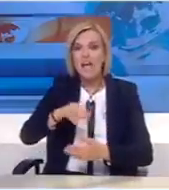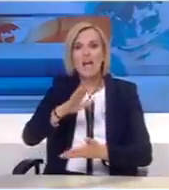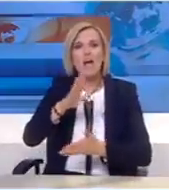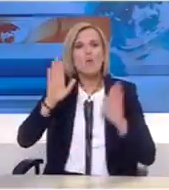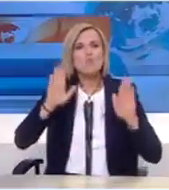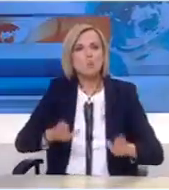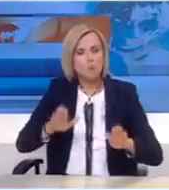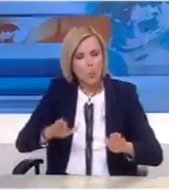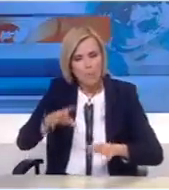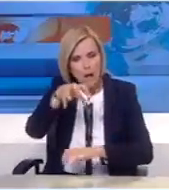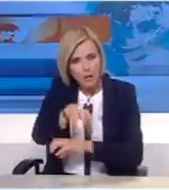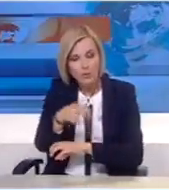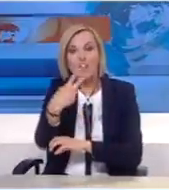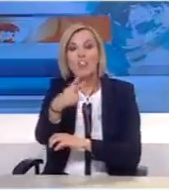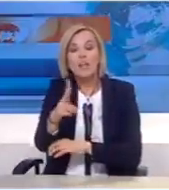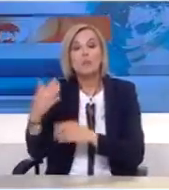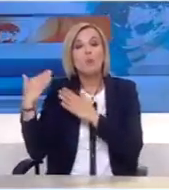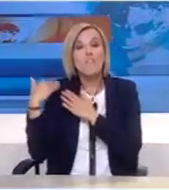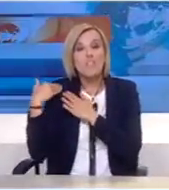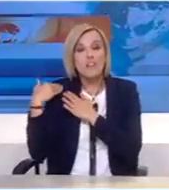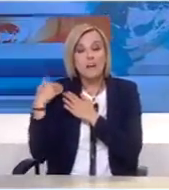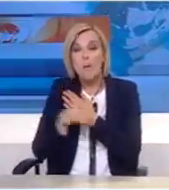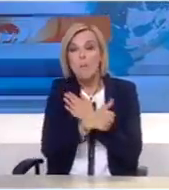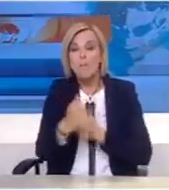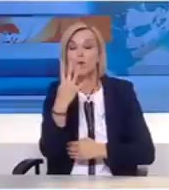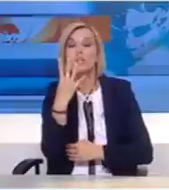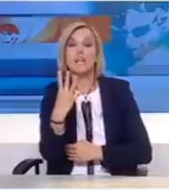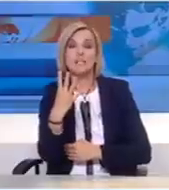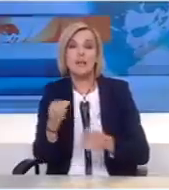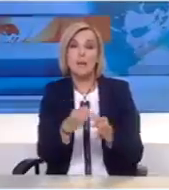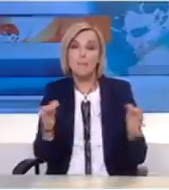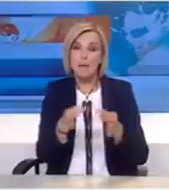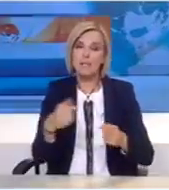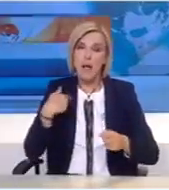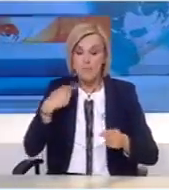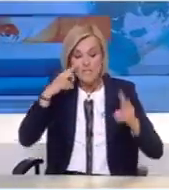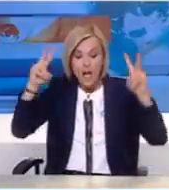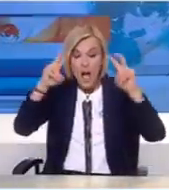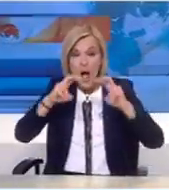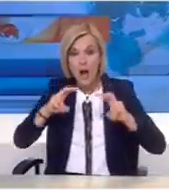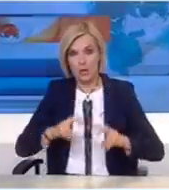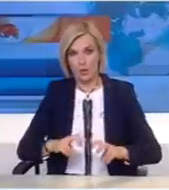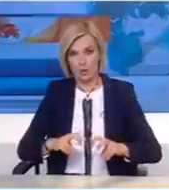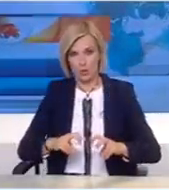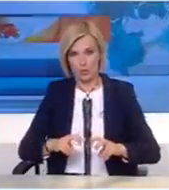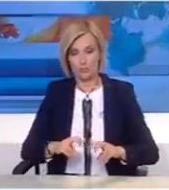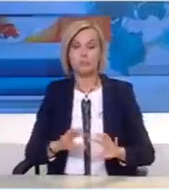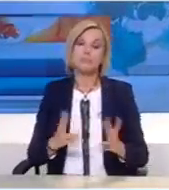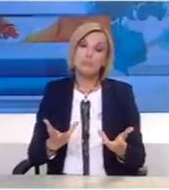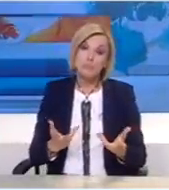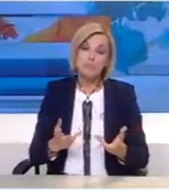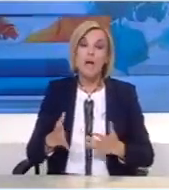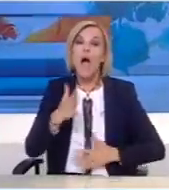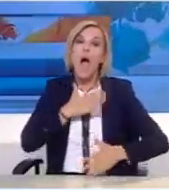υπουργική απόφαση, και τα μέτρα αυτά είναι για να τηρούνται και θα ελέγχεται η εφαρμογή τους. Αυτό σημαίνει ότι οι αγαπητοί συμπολίτες